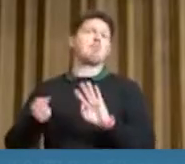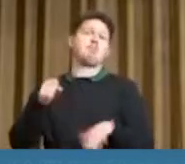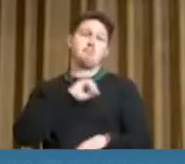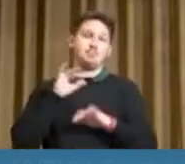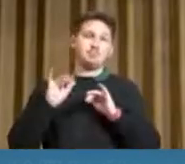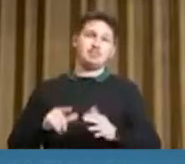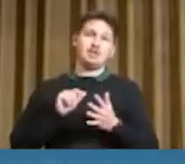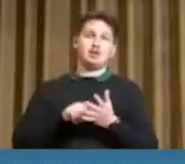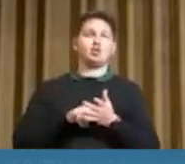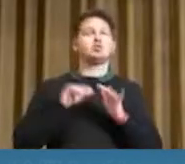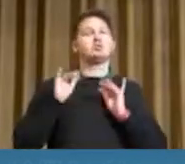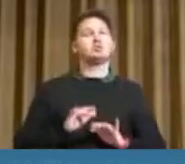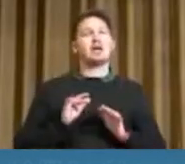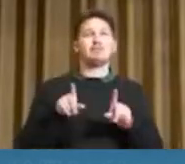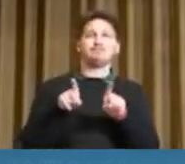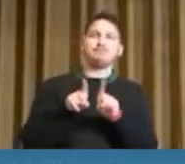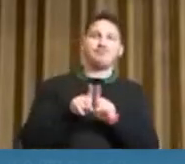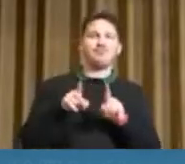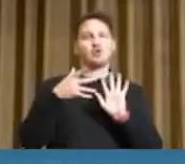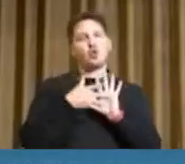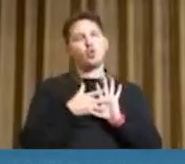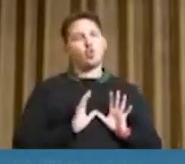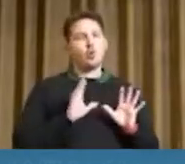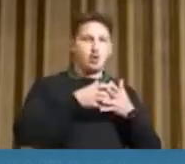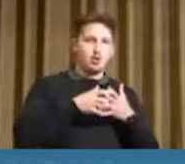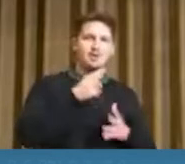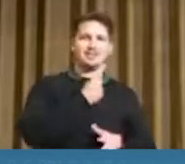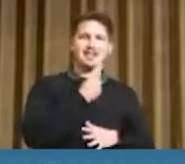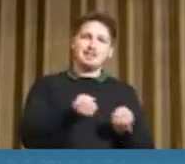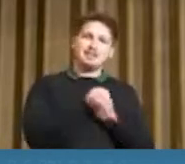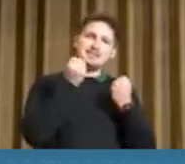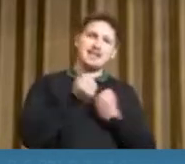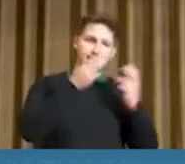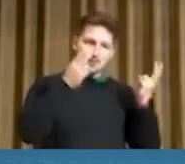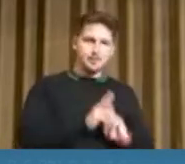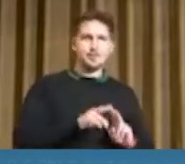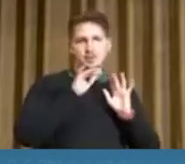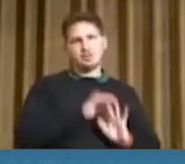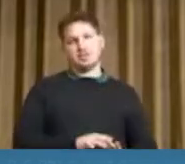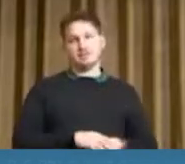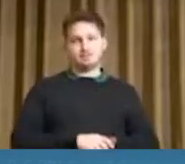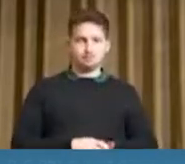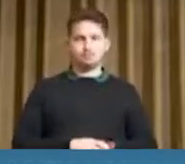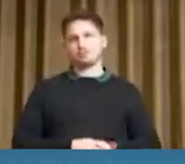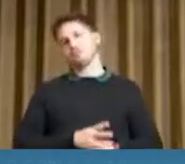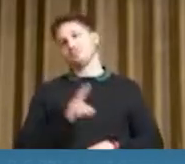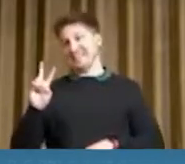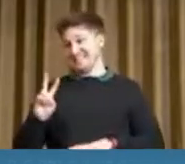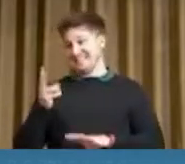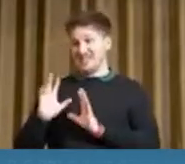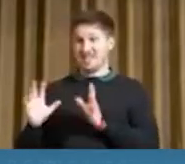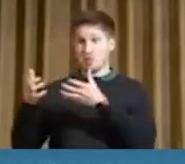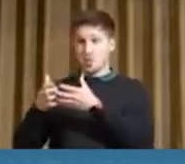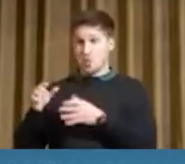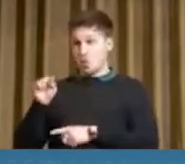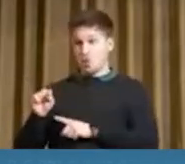mal eine Kontrollgruppe eigentlich jetzt damit generieren, die eben einen geringeren Trainingsumfang hat. Und zum anderen in der Kohorte 2, die jetzt hier